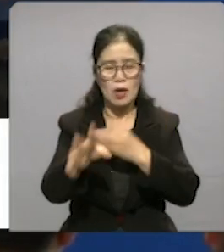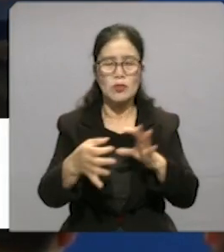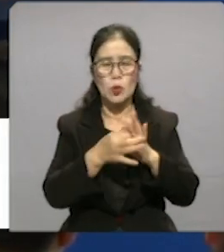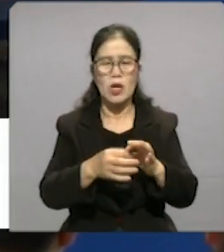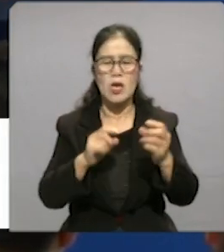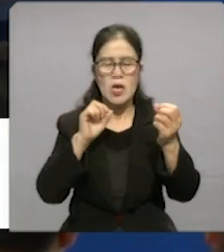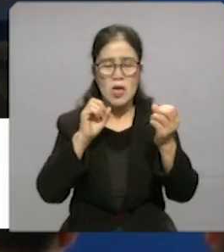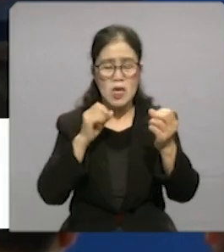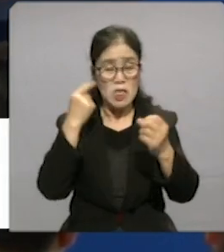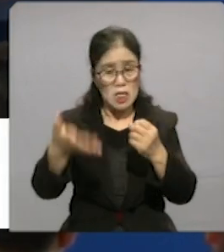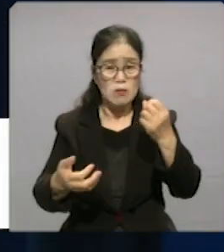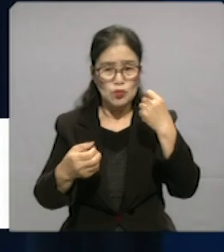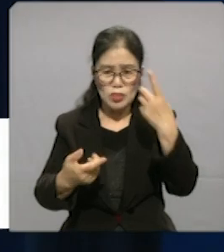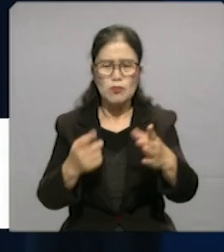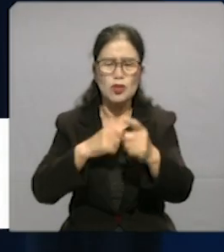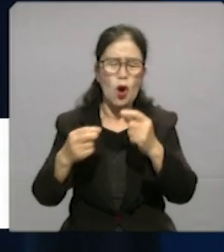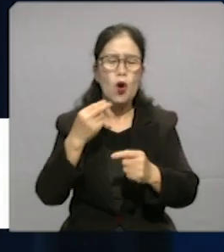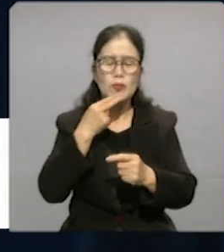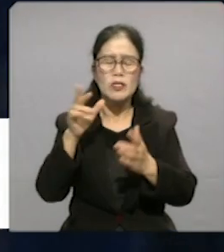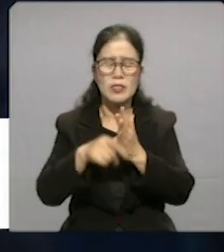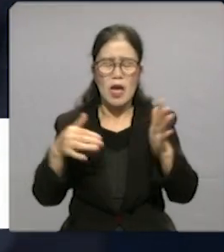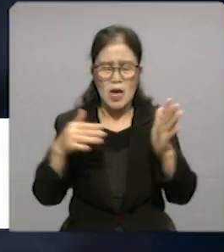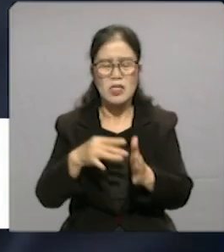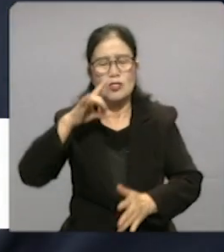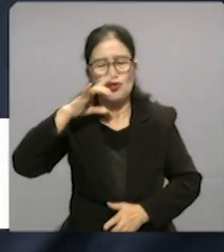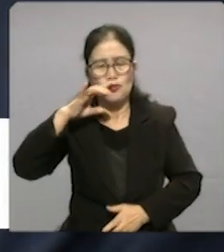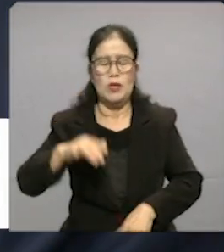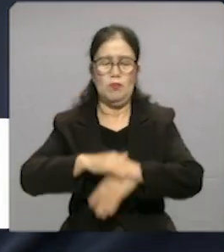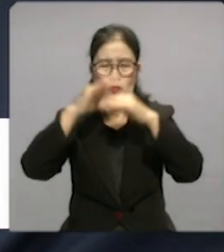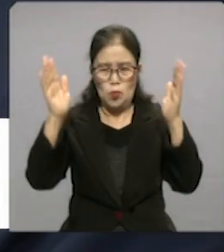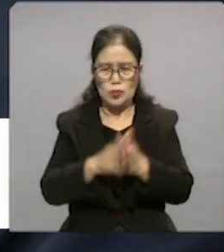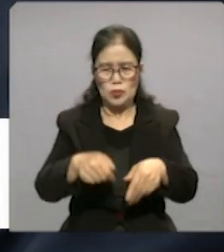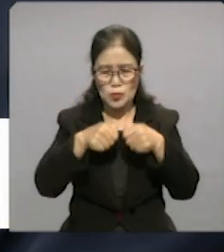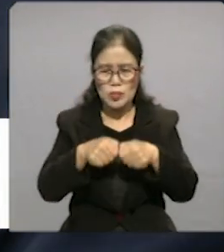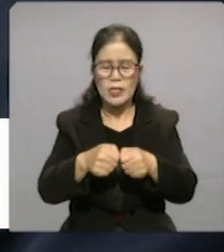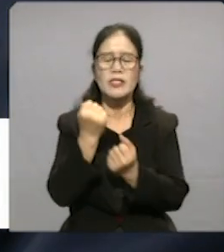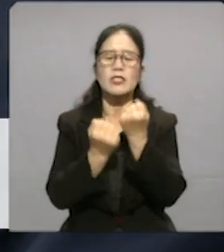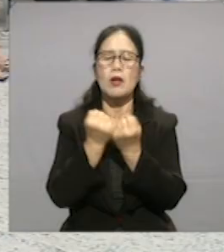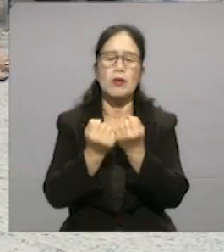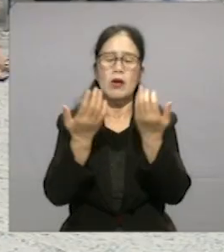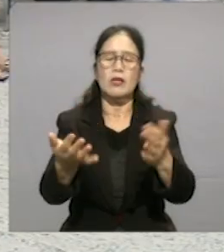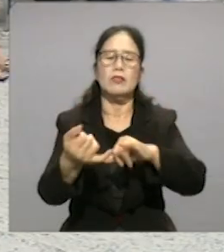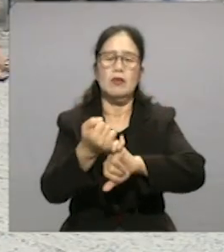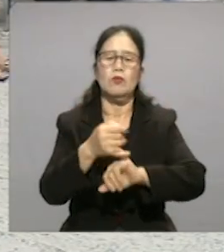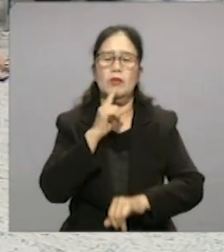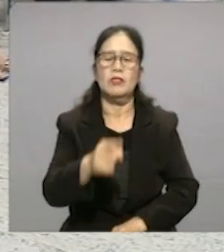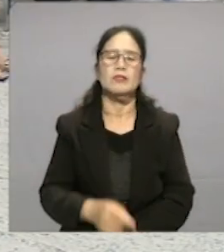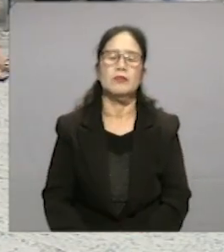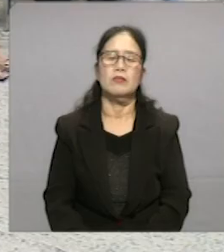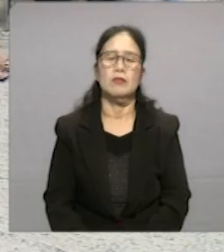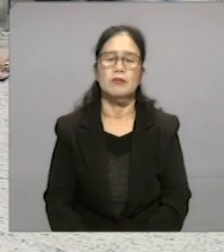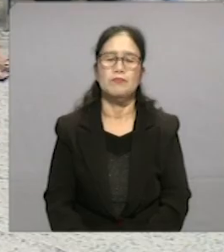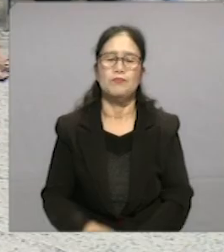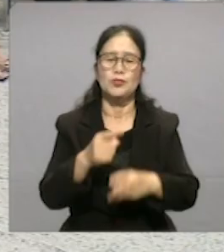더 이상 나오지 않을 때까지 국민이 궁금해하는 모든 사안을 소상히 설명하겠다고 밝혔습니다.